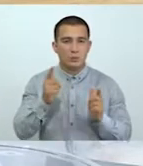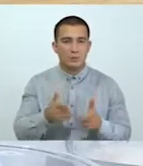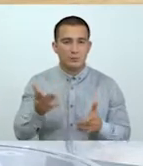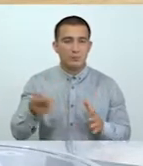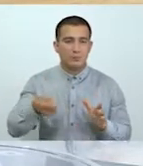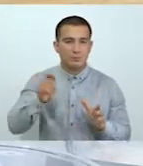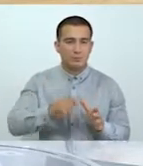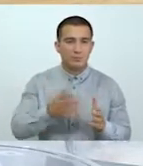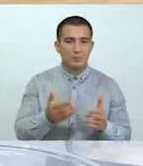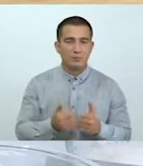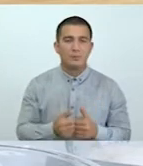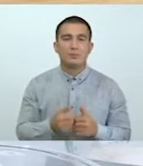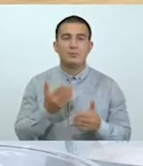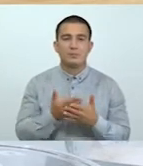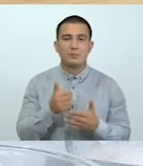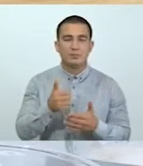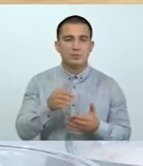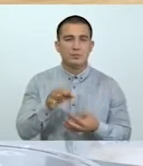Mana yaxshilab aralashtirdik.